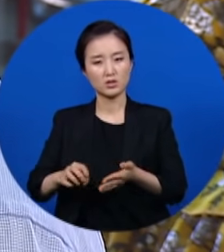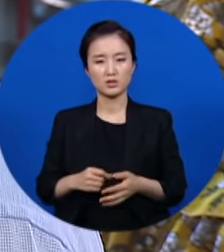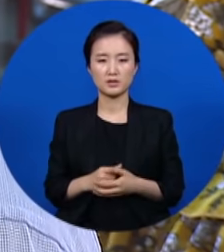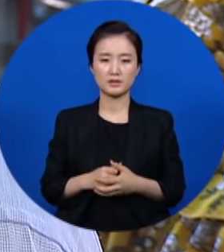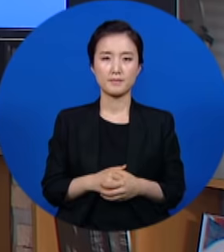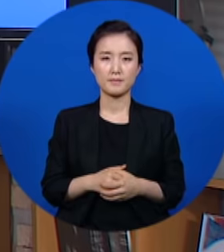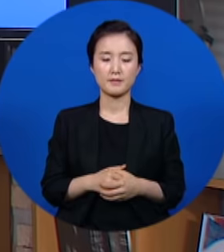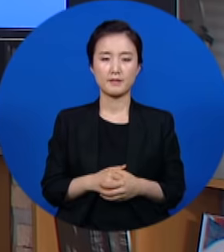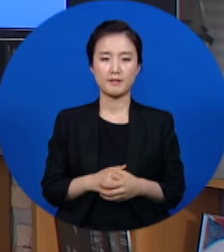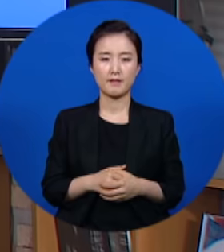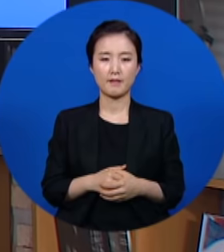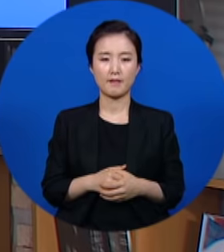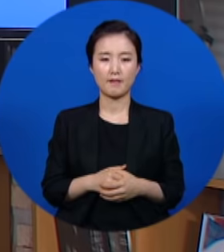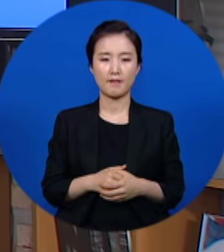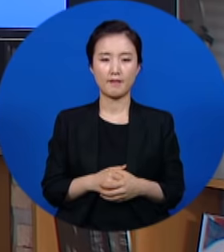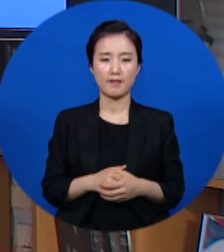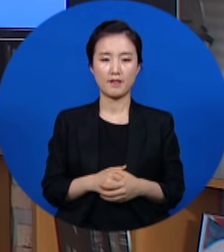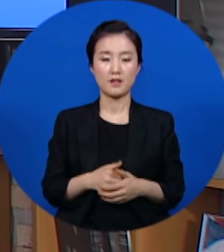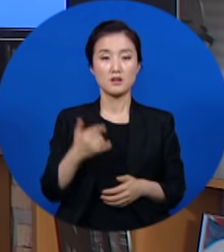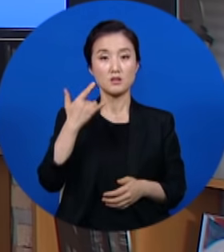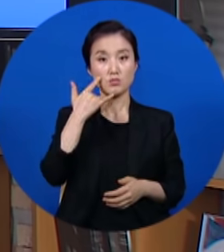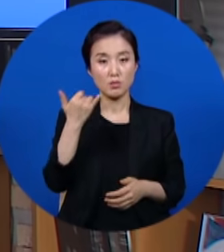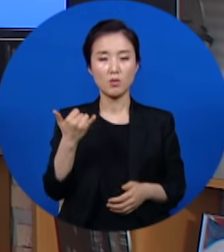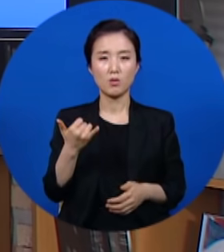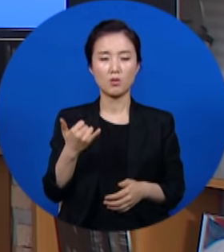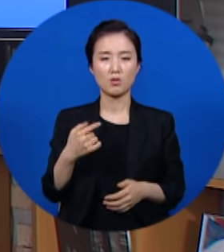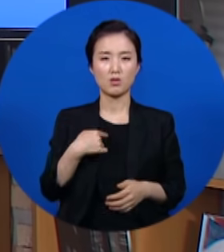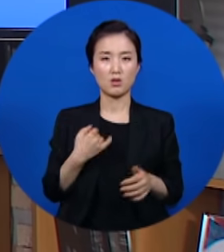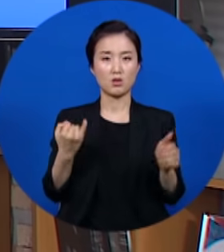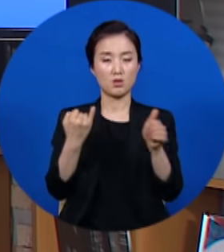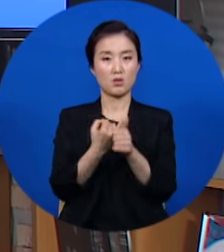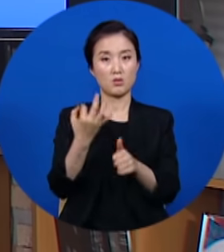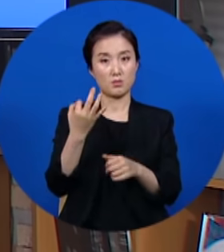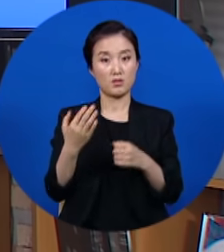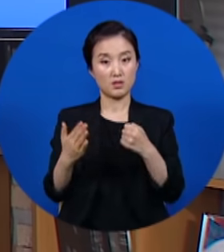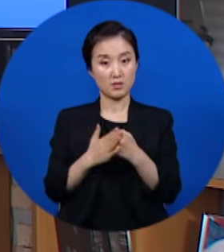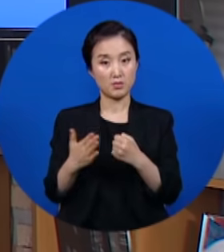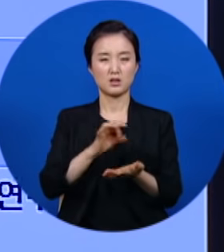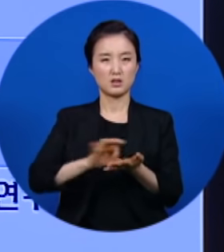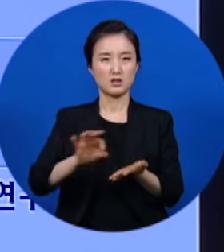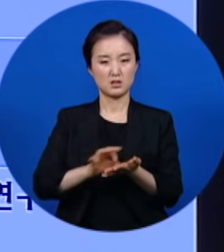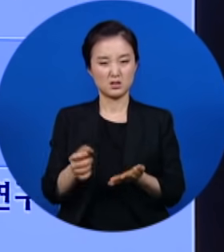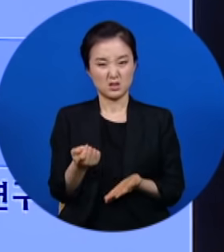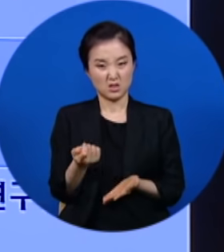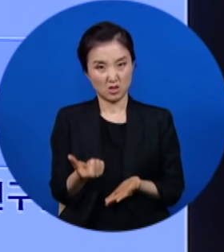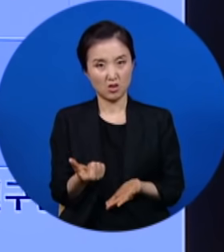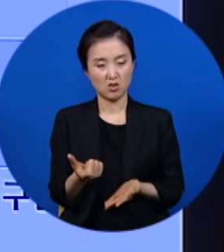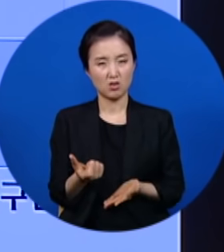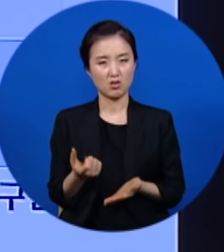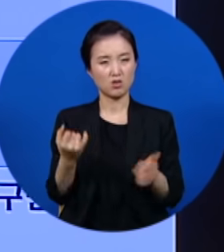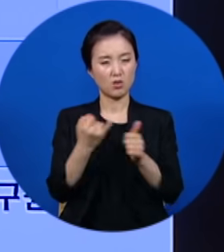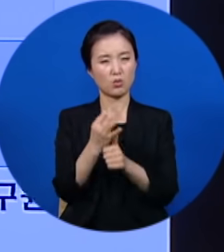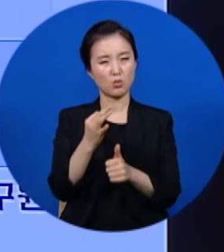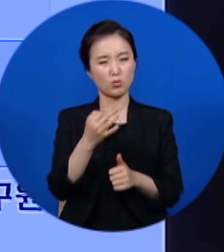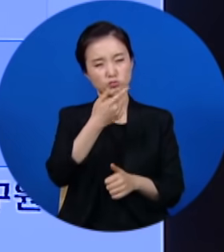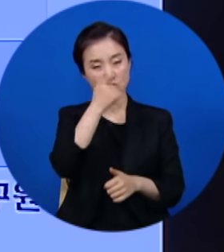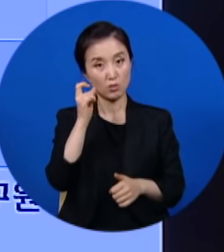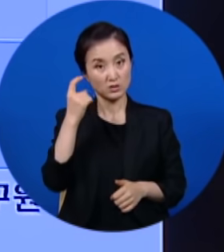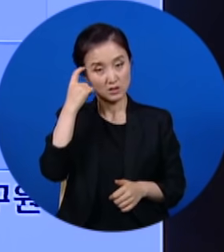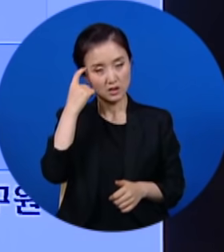그런데요 보세요 후보가 대결은 병 때문에 힘들 하셨다 아니오 가 6 초보자를 그러면요 꼭 그래서